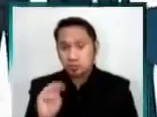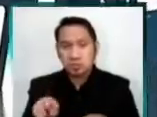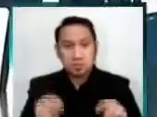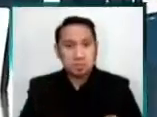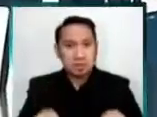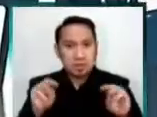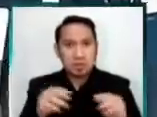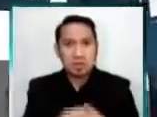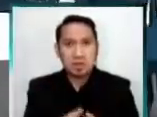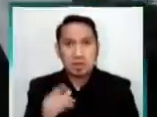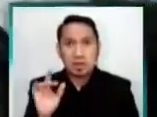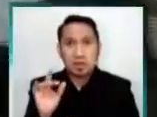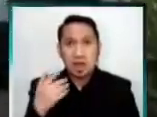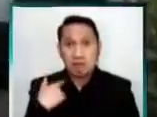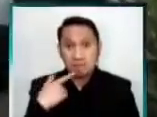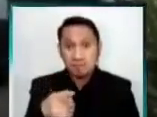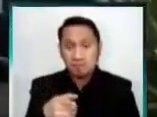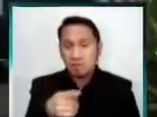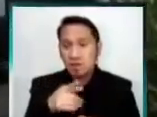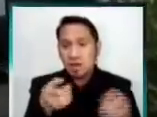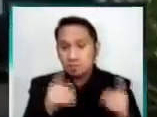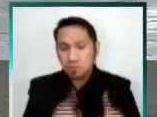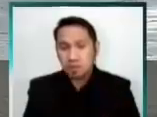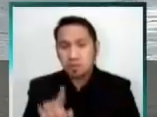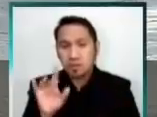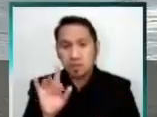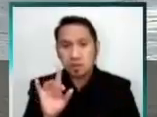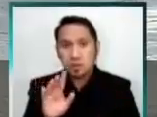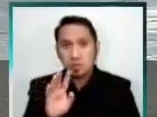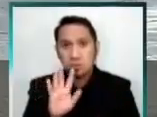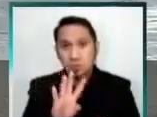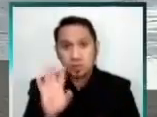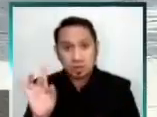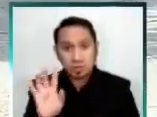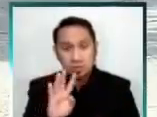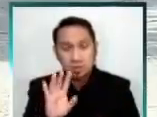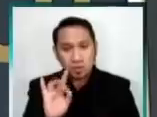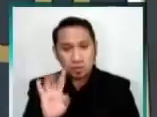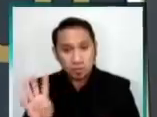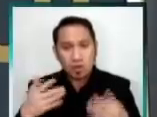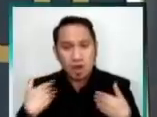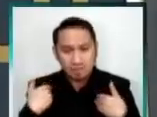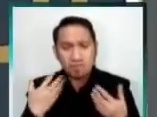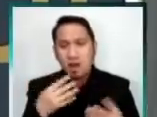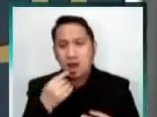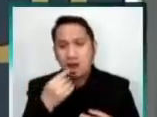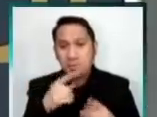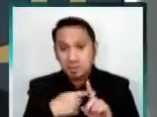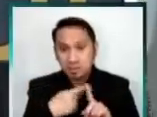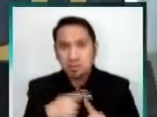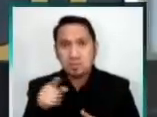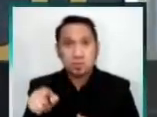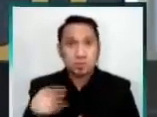na sumailalim sa antigen test ang nagpositibo kaninang umaga. Sa White Plains Subdivision sa Quezon City, kakulangan sa RT-PCR